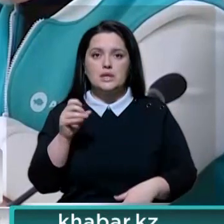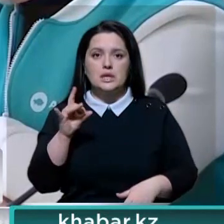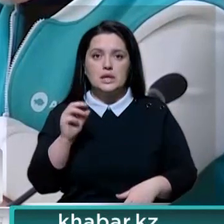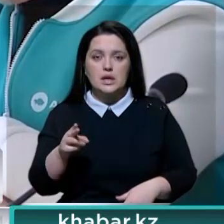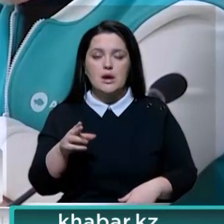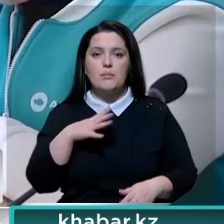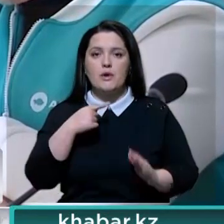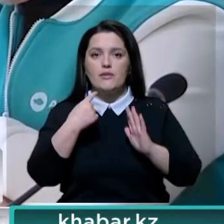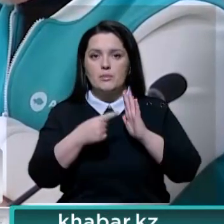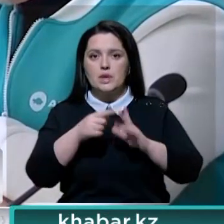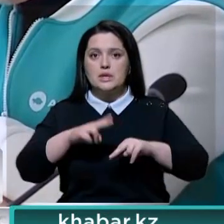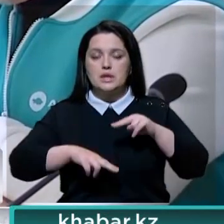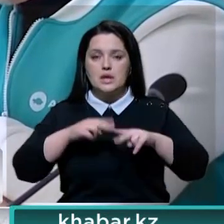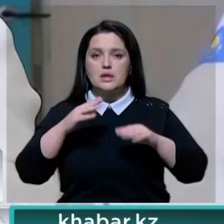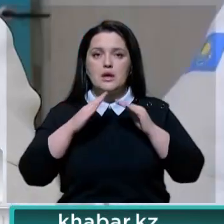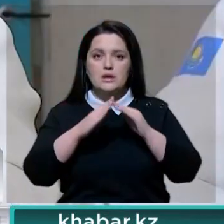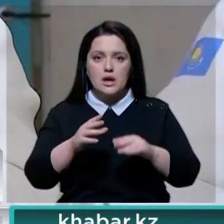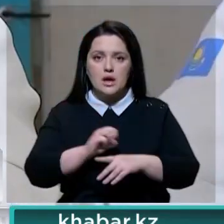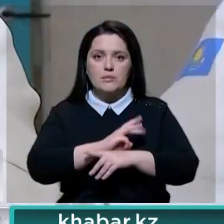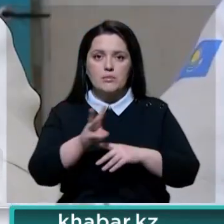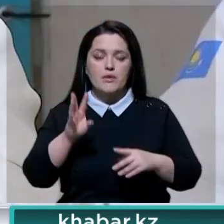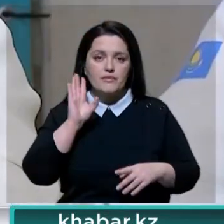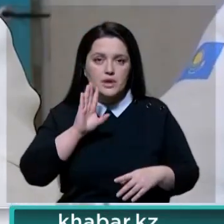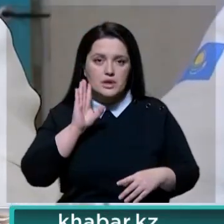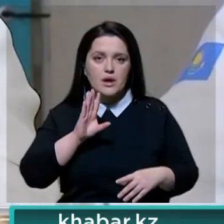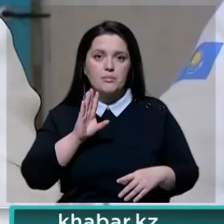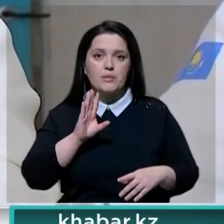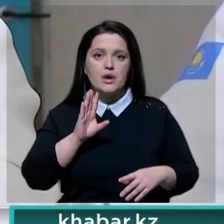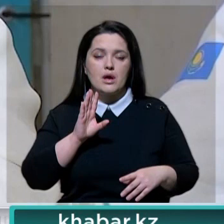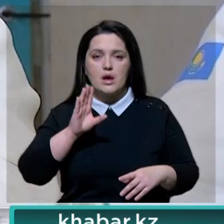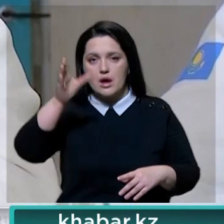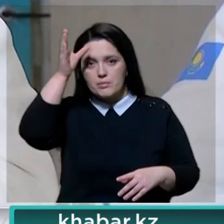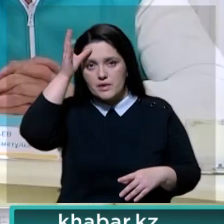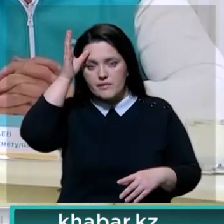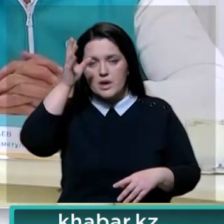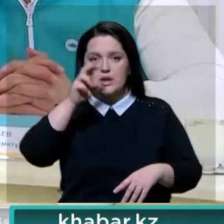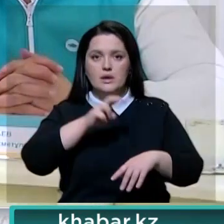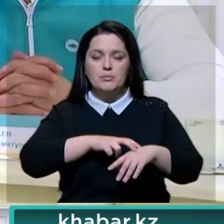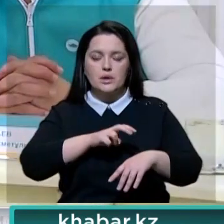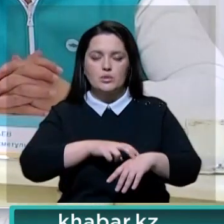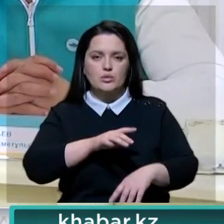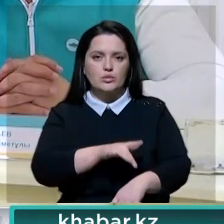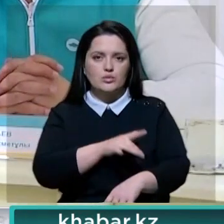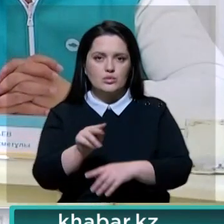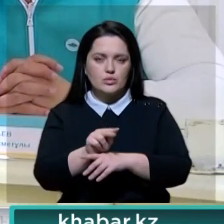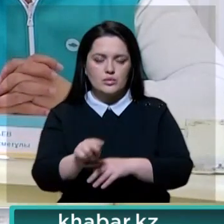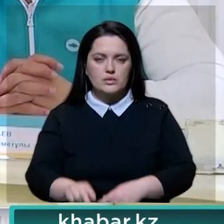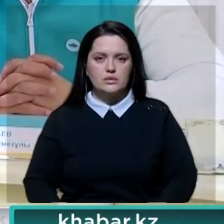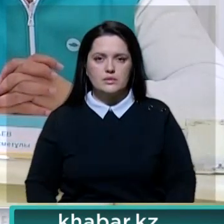Байтерек поднимались вопросы строительства жилья обеспечения водоснабжением доступности образования и медуслуг